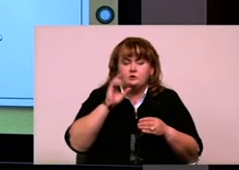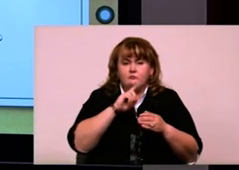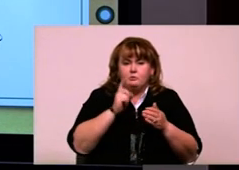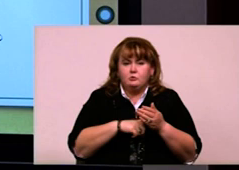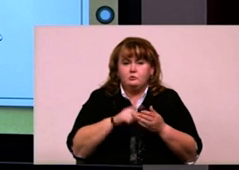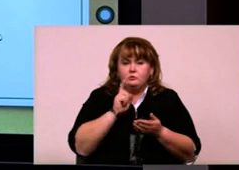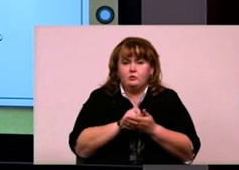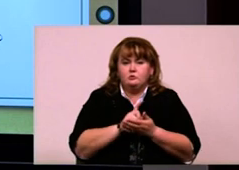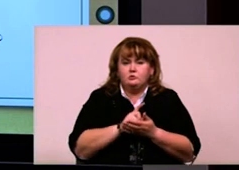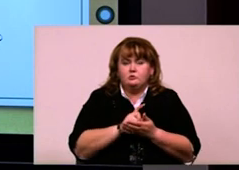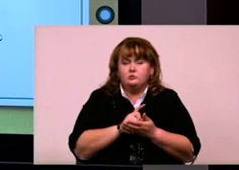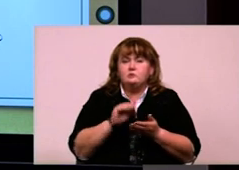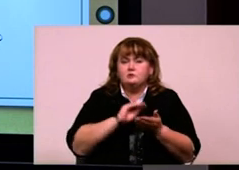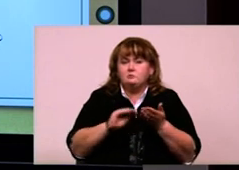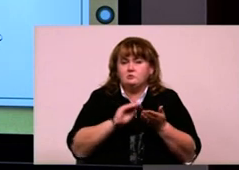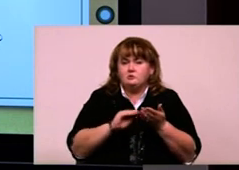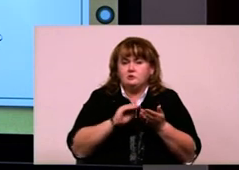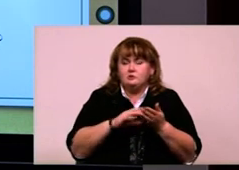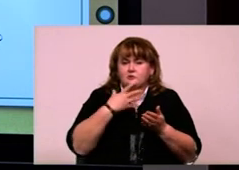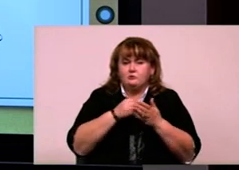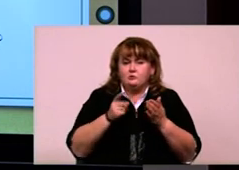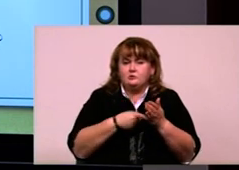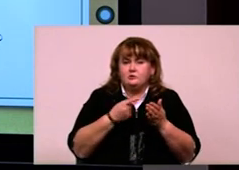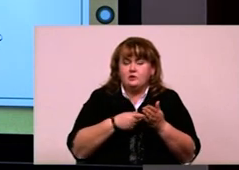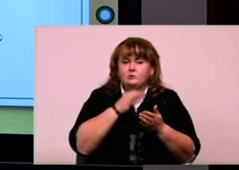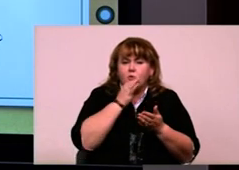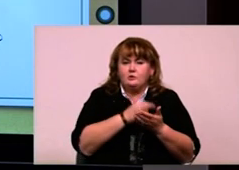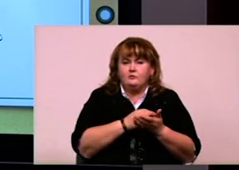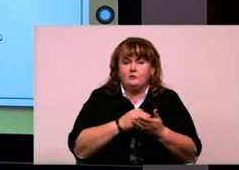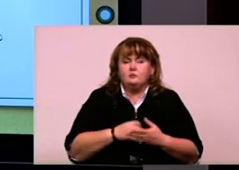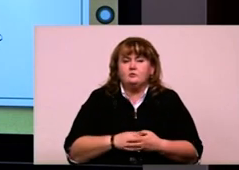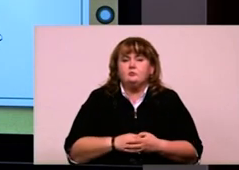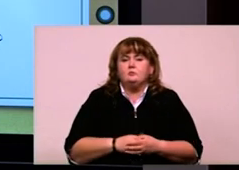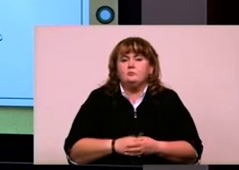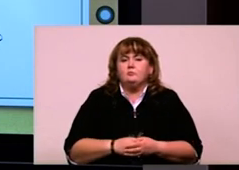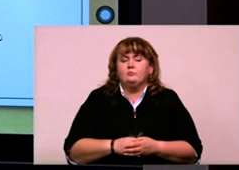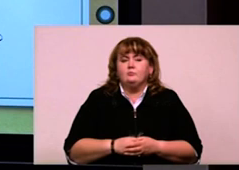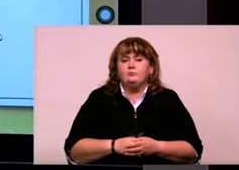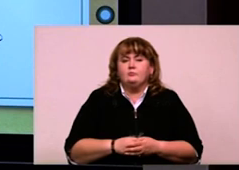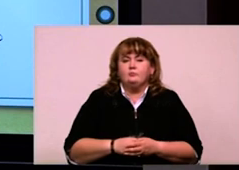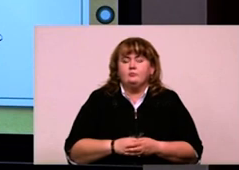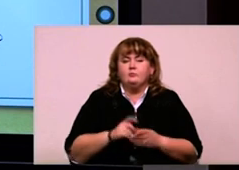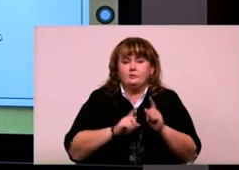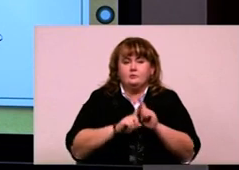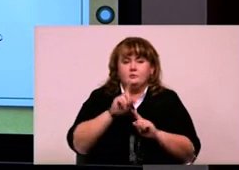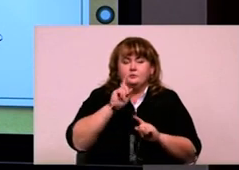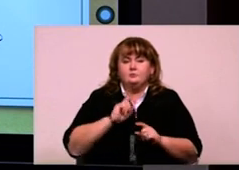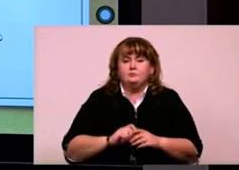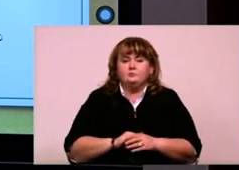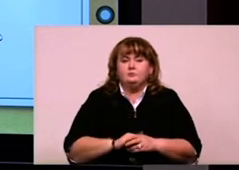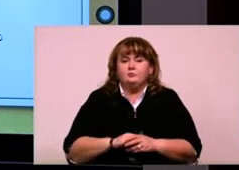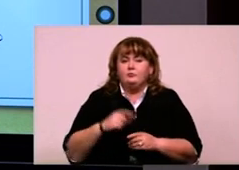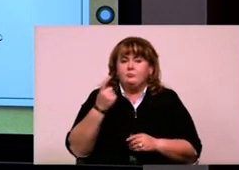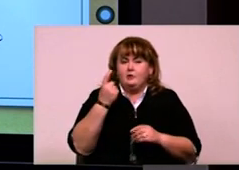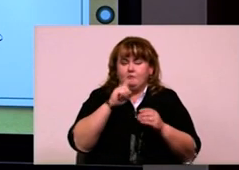вопросы, должны будете записать себе в тетради ответы. Ну что ж, начнем.